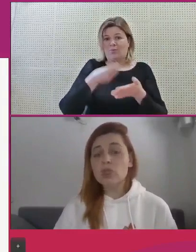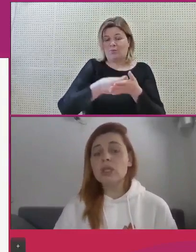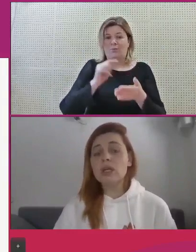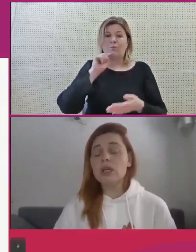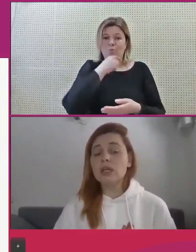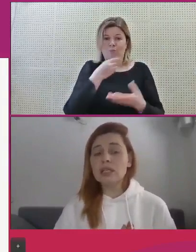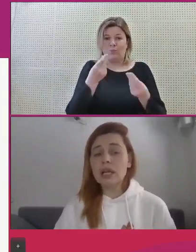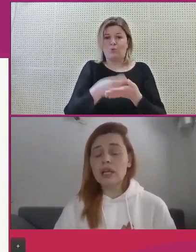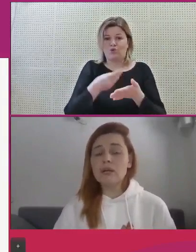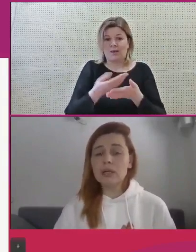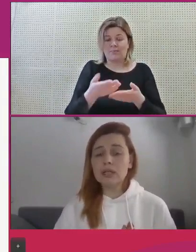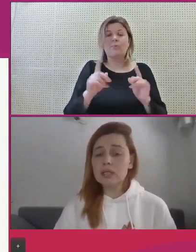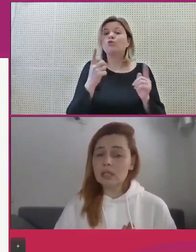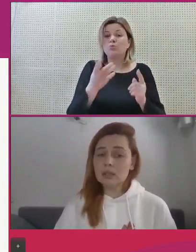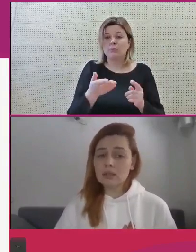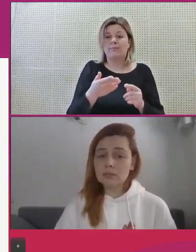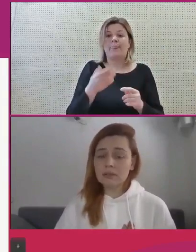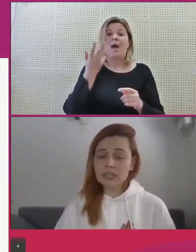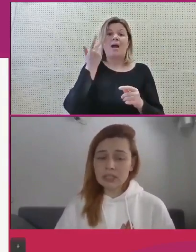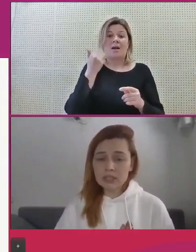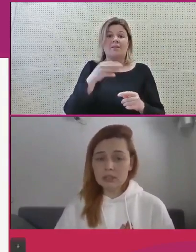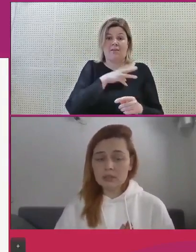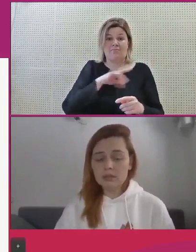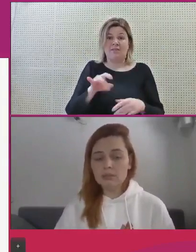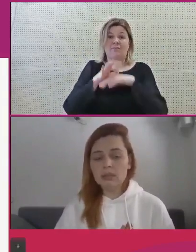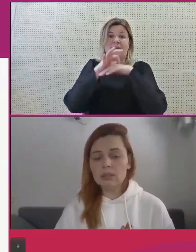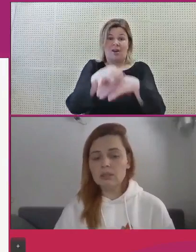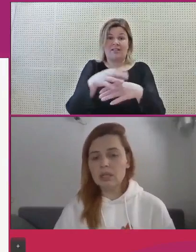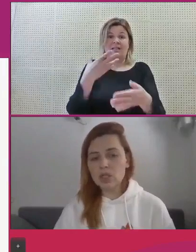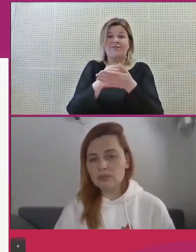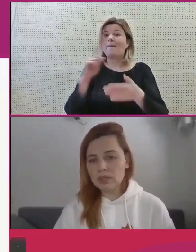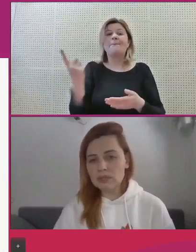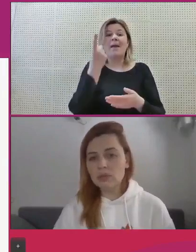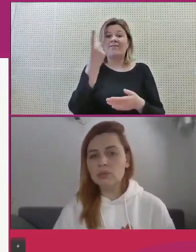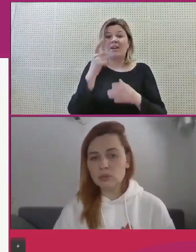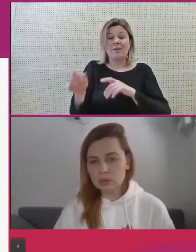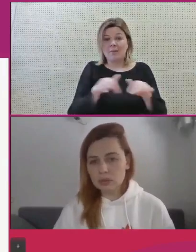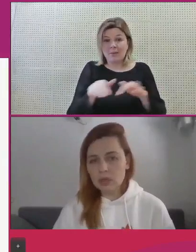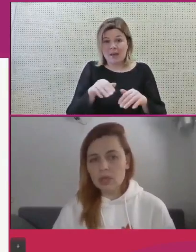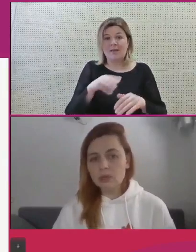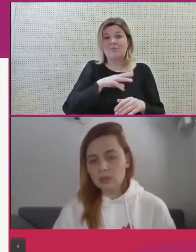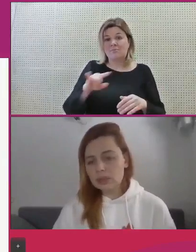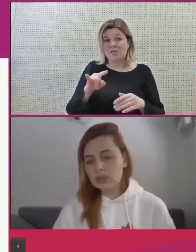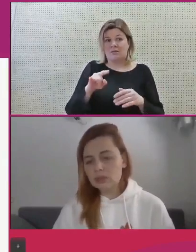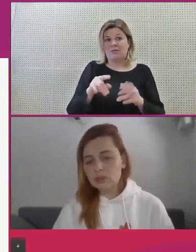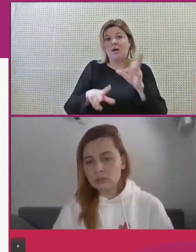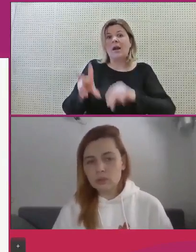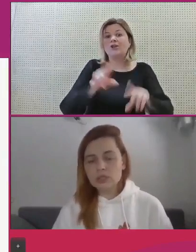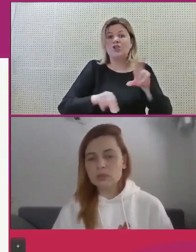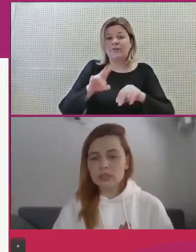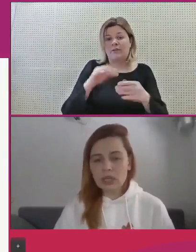Почему? Потому что, когда мы их проводили, мы рассчитывали на свой ресурс. То